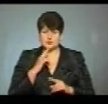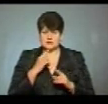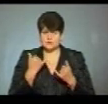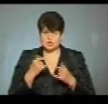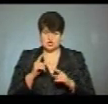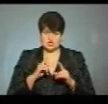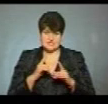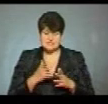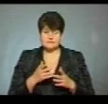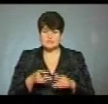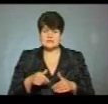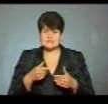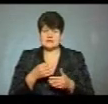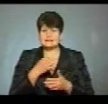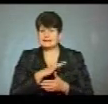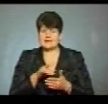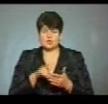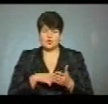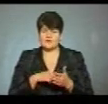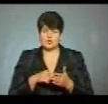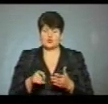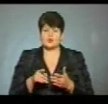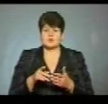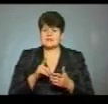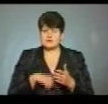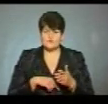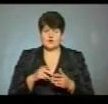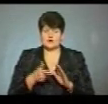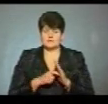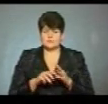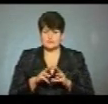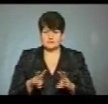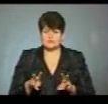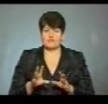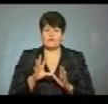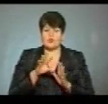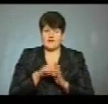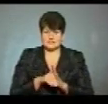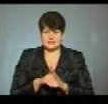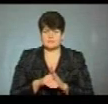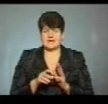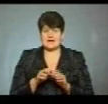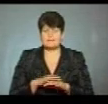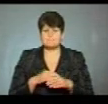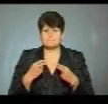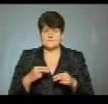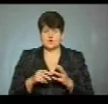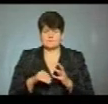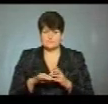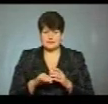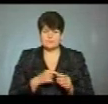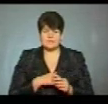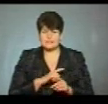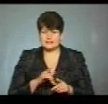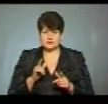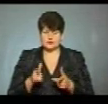сесії. Вони висловили недовіру Кабміну через пропозицію запровадити ринок землі. Депутати також не згодні з